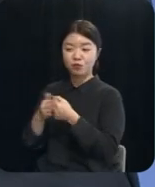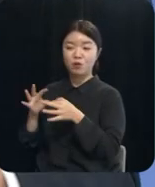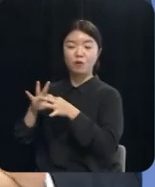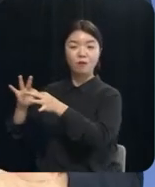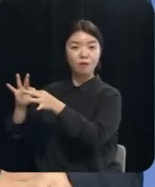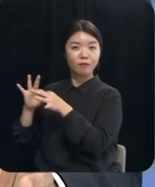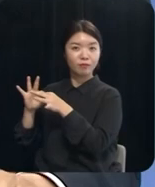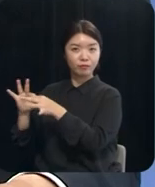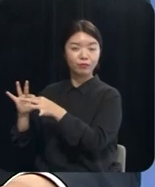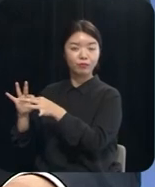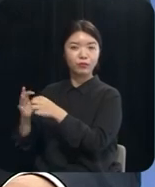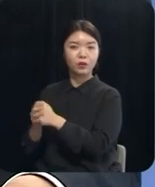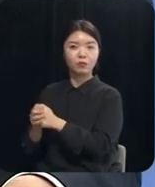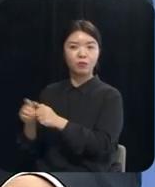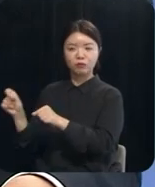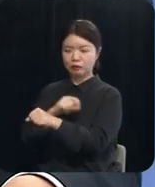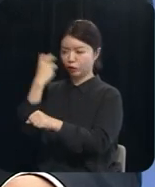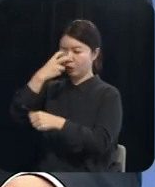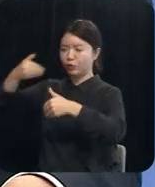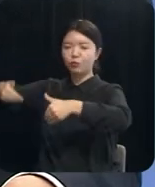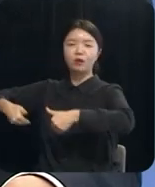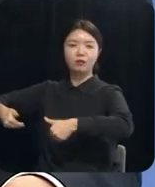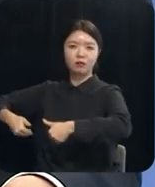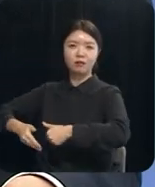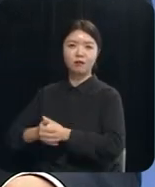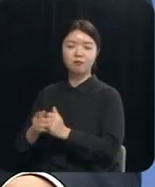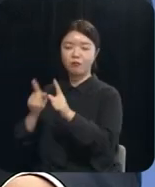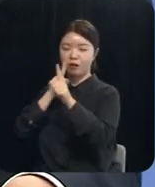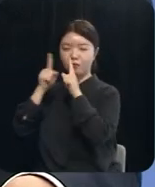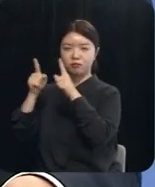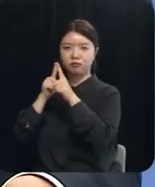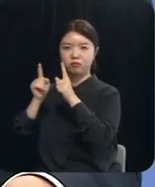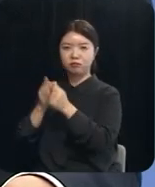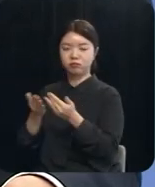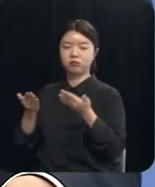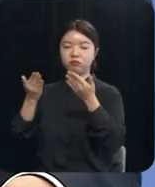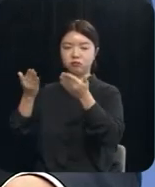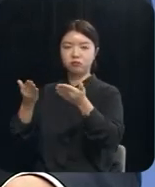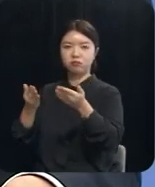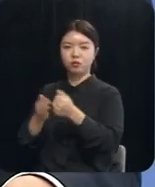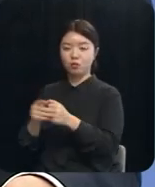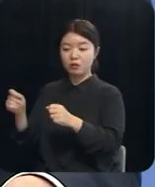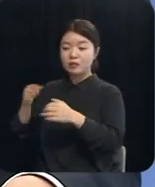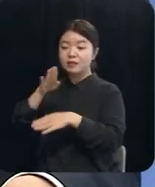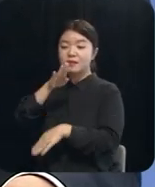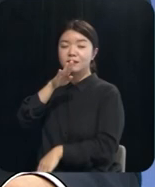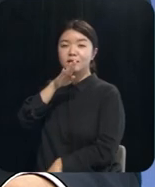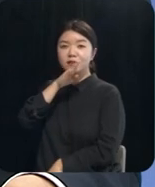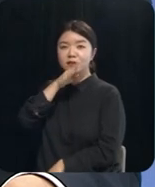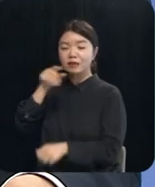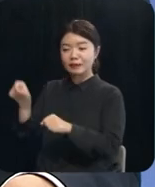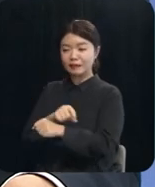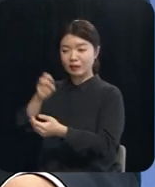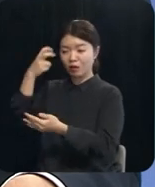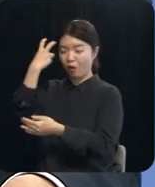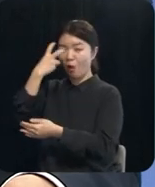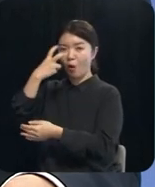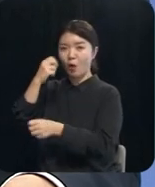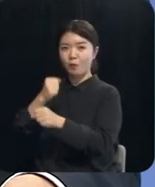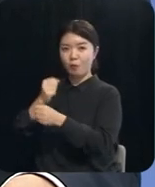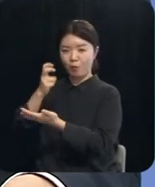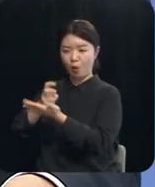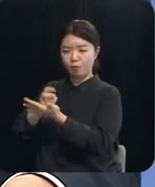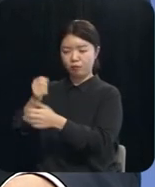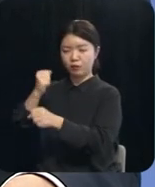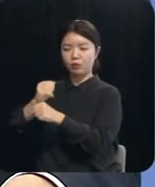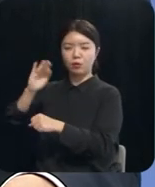관련되어진 특검이 필요하다라는 얘기가 있고 실제 특검법이 발의된 걸로 저는